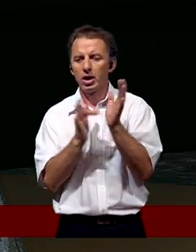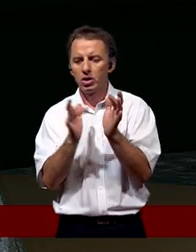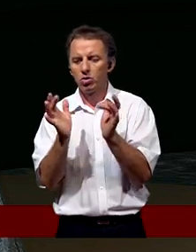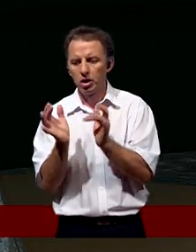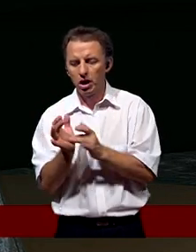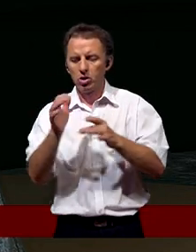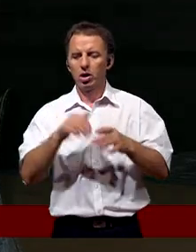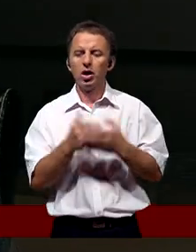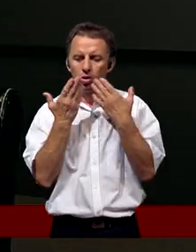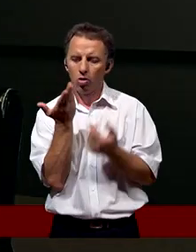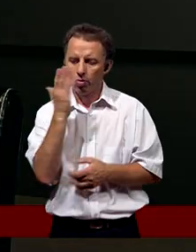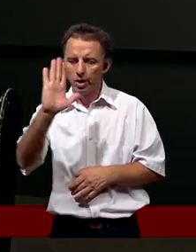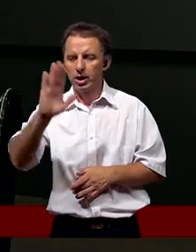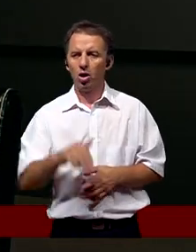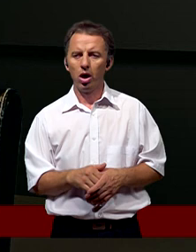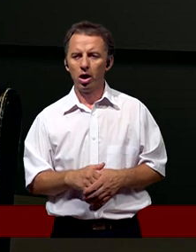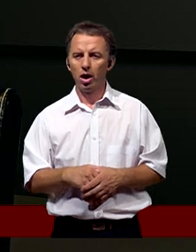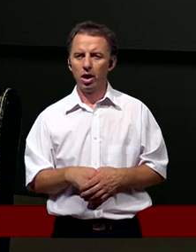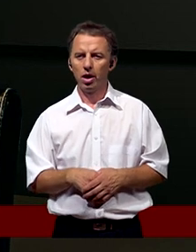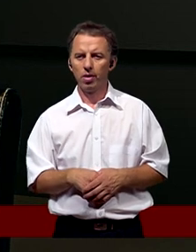Chrystusie Jezusie. Tak, dziękuję bardzo.